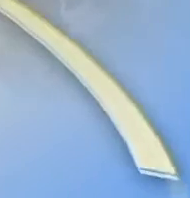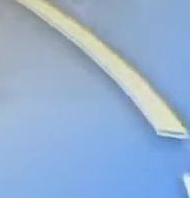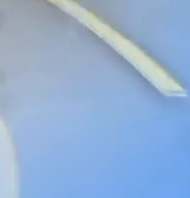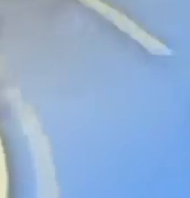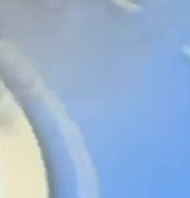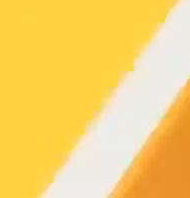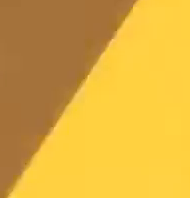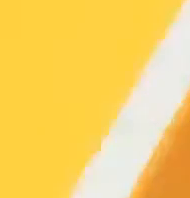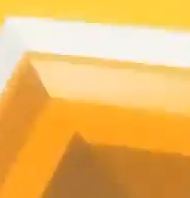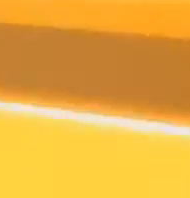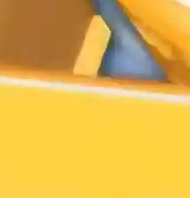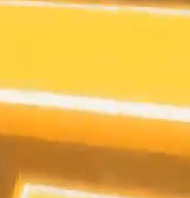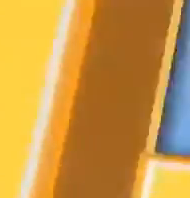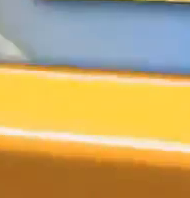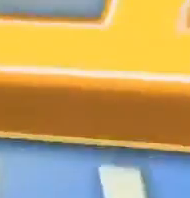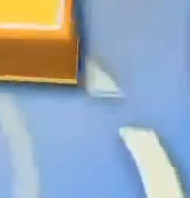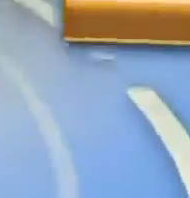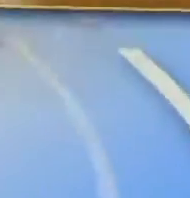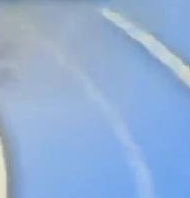으